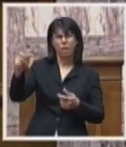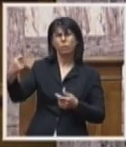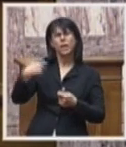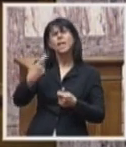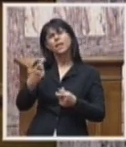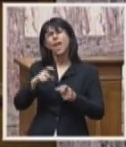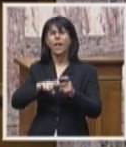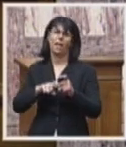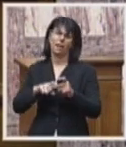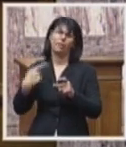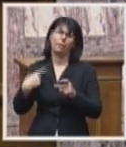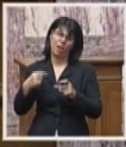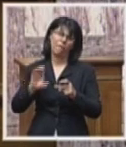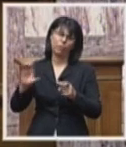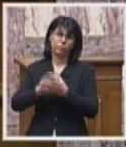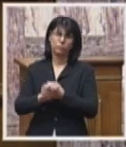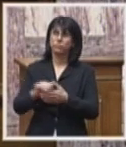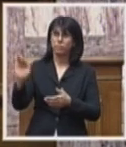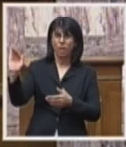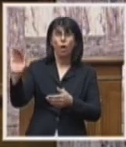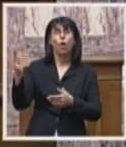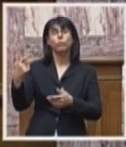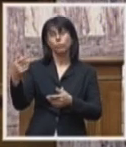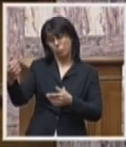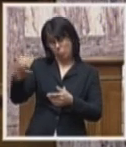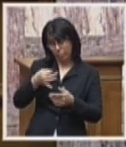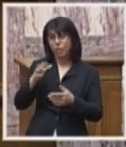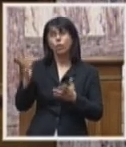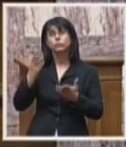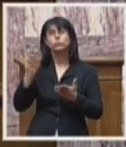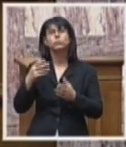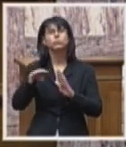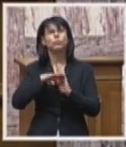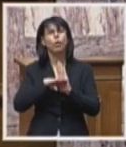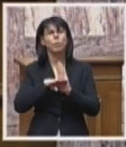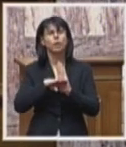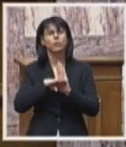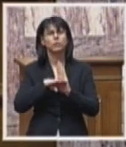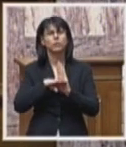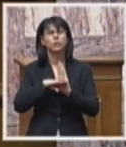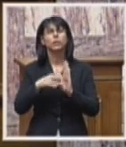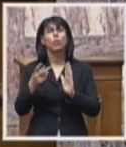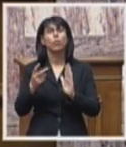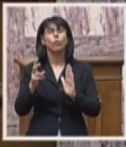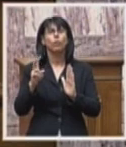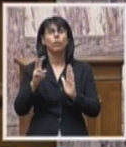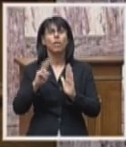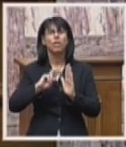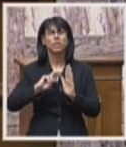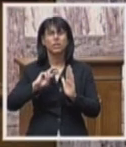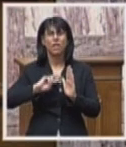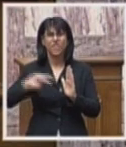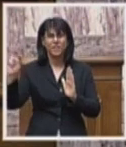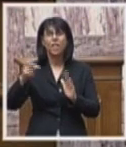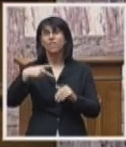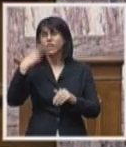μας, ότι όσοι μπαίνουν σε ένα τέτοιο πρόγραμμα όπως αυτό, το πρόγραμμα στο οποίο έχουμε μπει, θα αφαιρείται το δικαίωμα